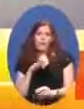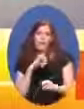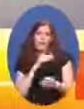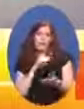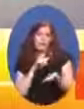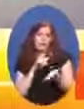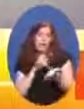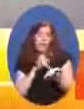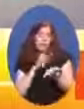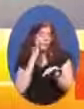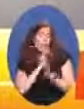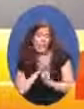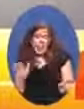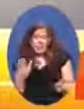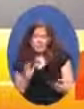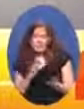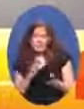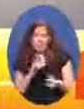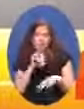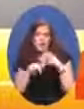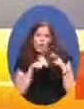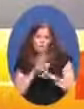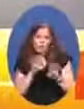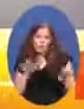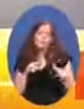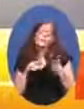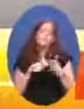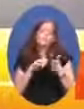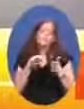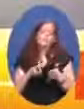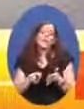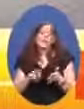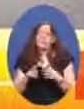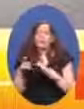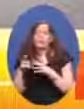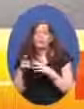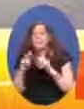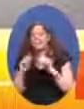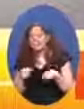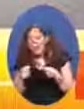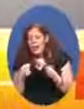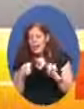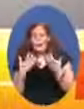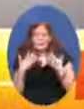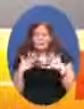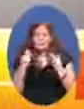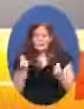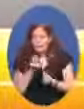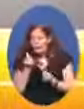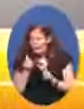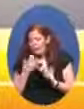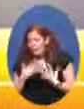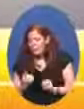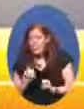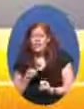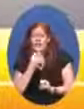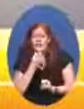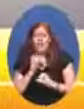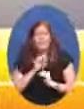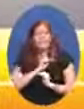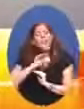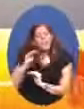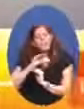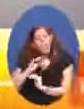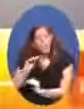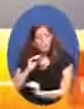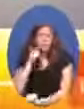טיפולי הדברים האלה מובילים למוות. העברנו אוהלים, נעליים, ציוד רפואי, תרופות. כל זה